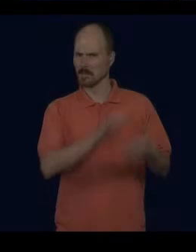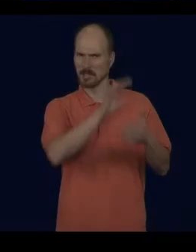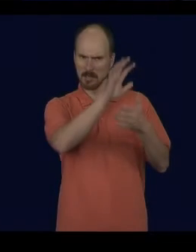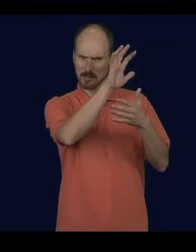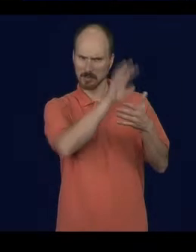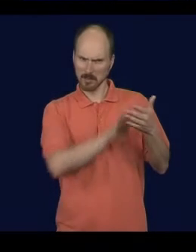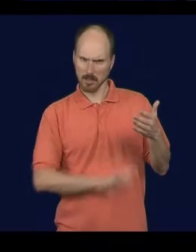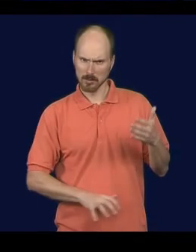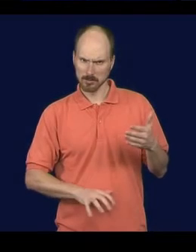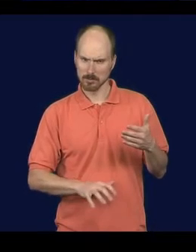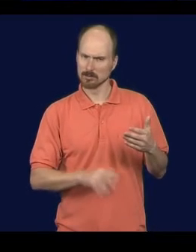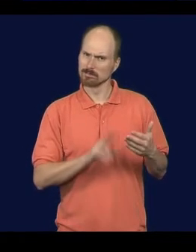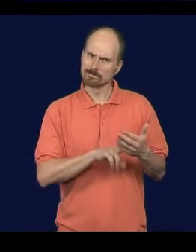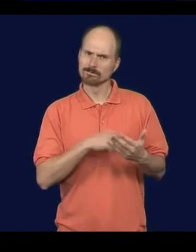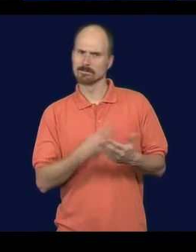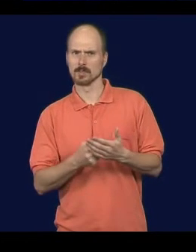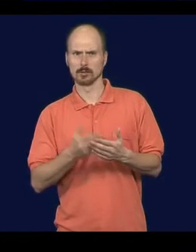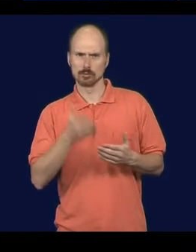Tak, dobrý den.